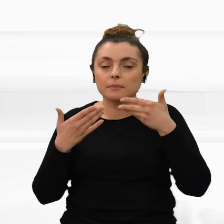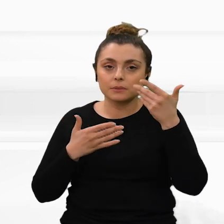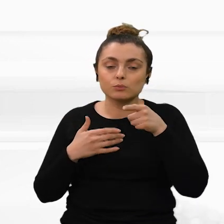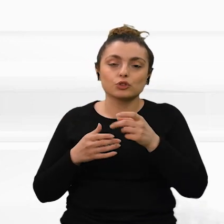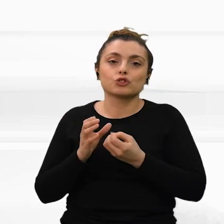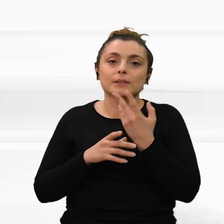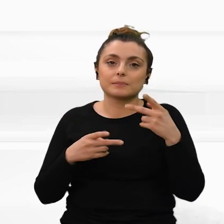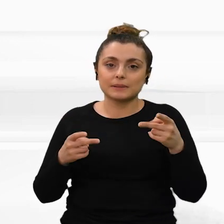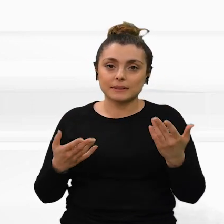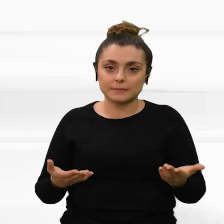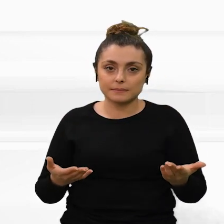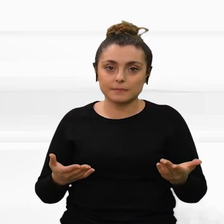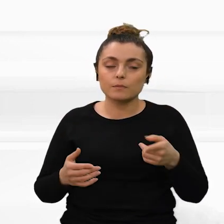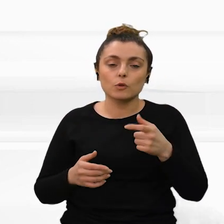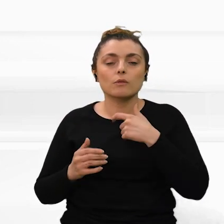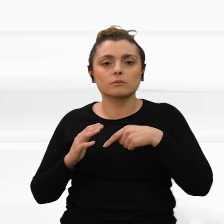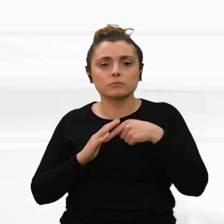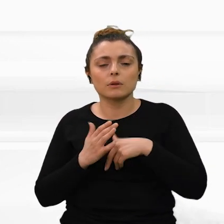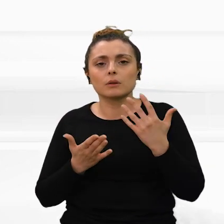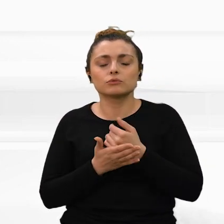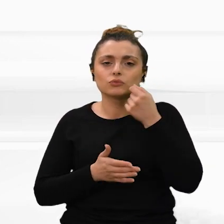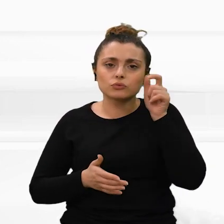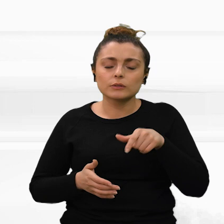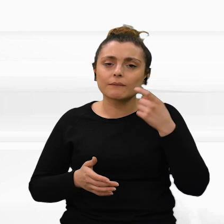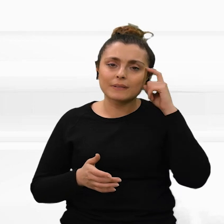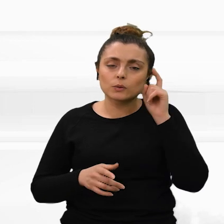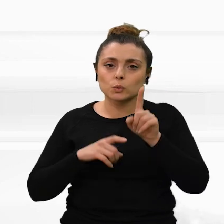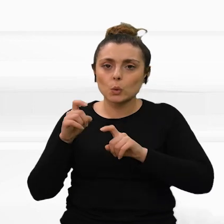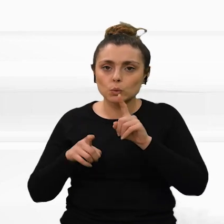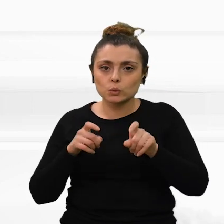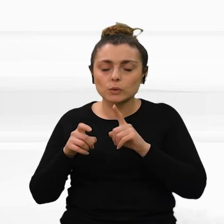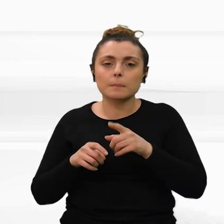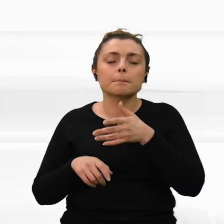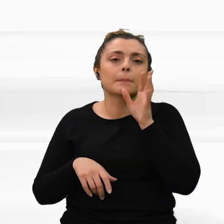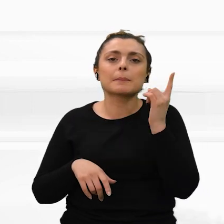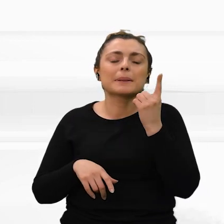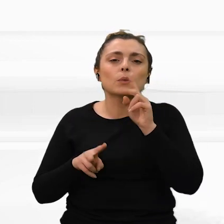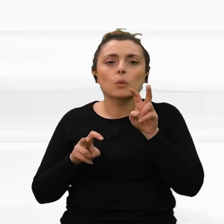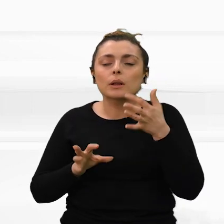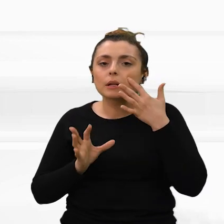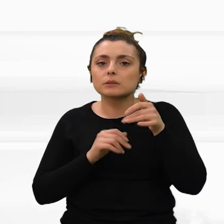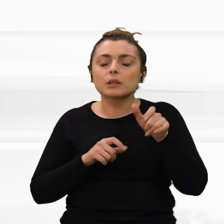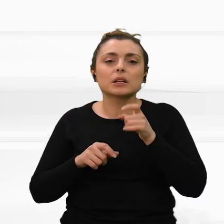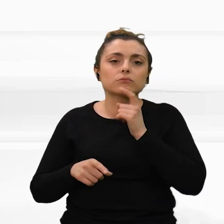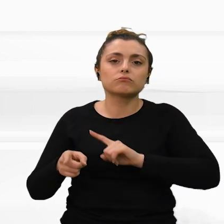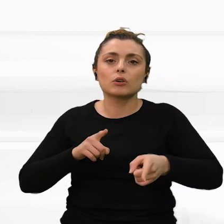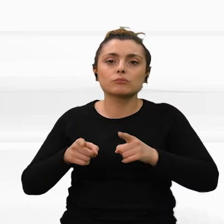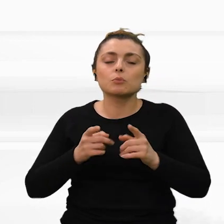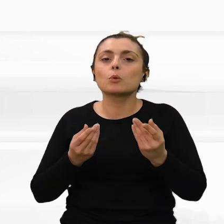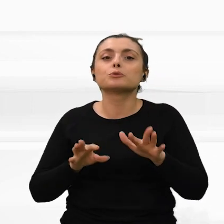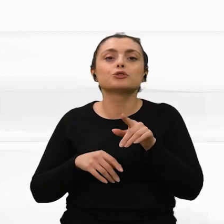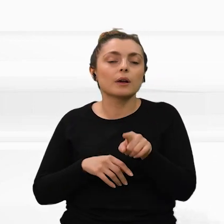ifadesinden bunu çıkarabiliriz bu özelliği kazanan kişi Fikri sorulduğunda bilmediği bir konuda insanları yanlış